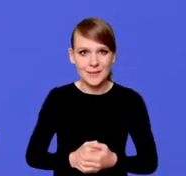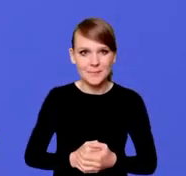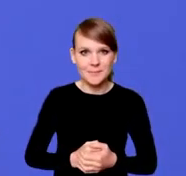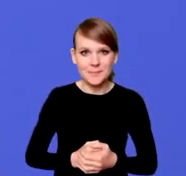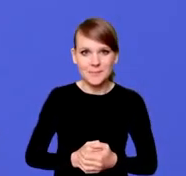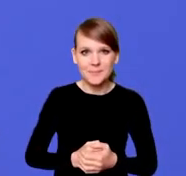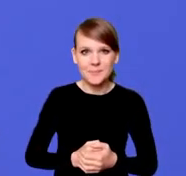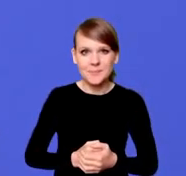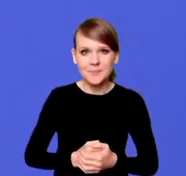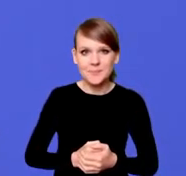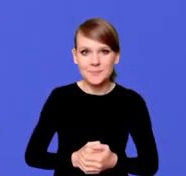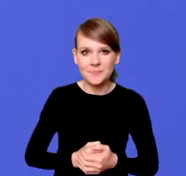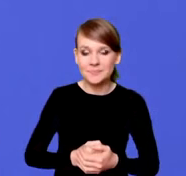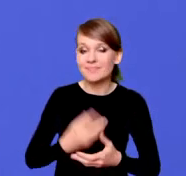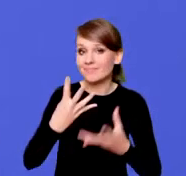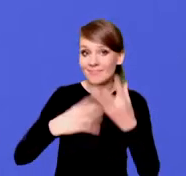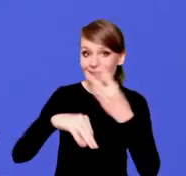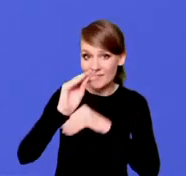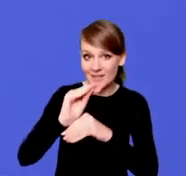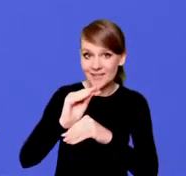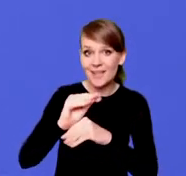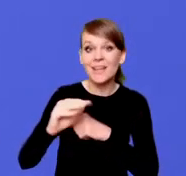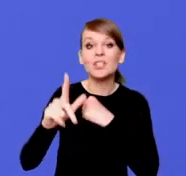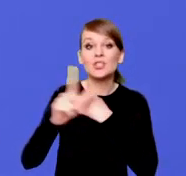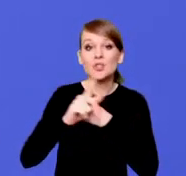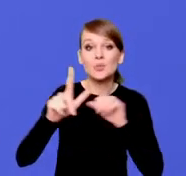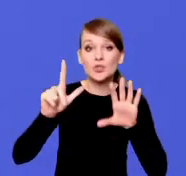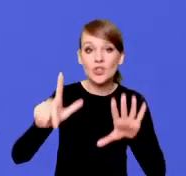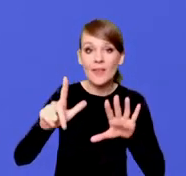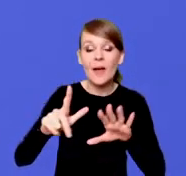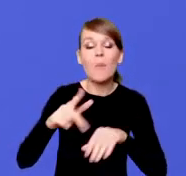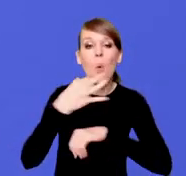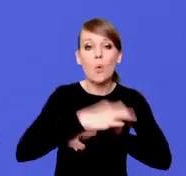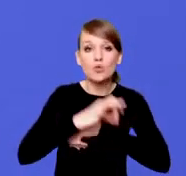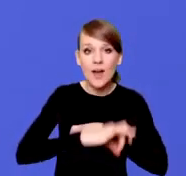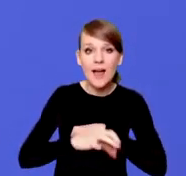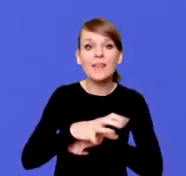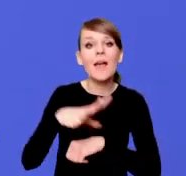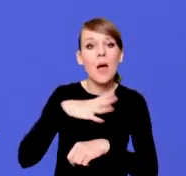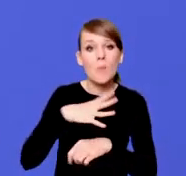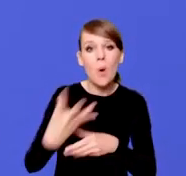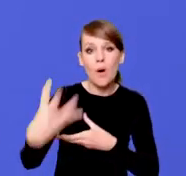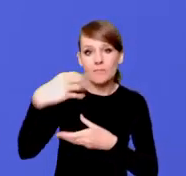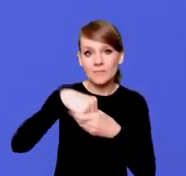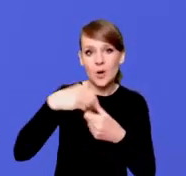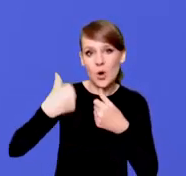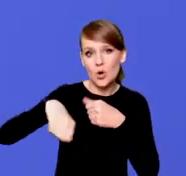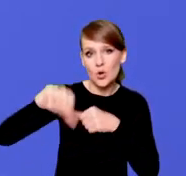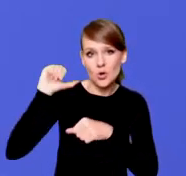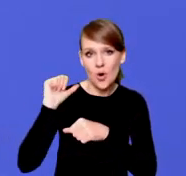Najliczniejsze grono 77 uczelni przystąpiło w ubiegłym roku, w czerwcu.